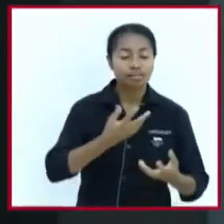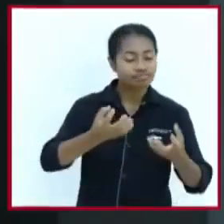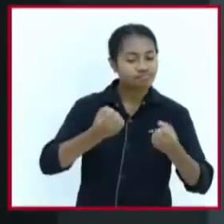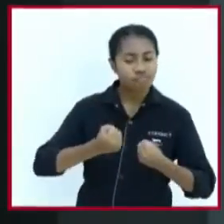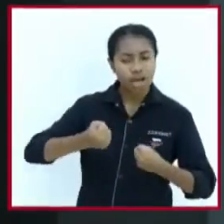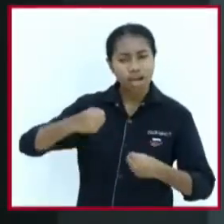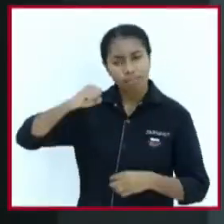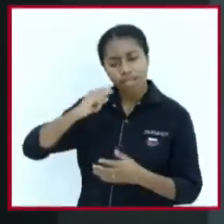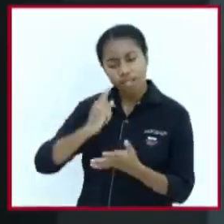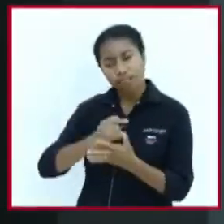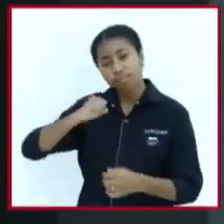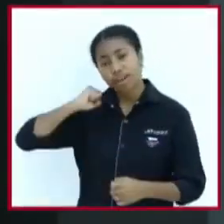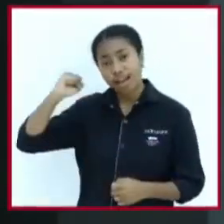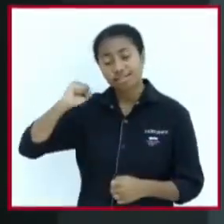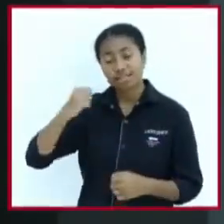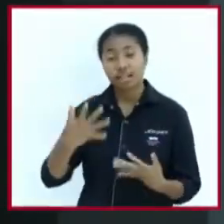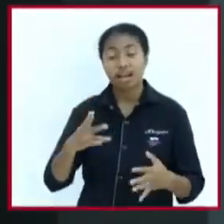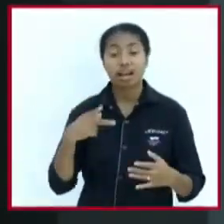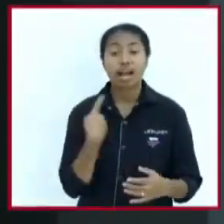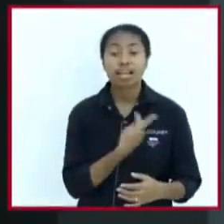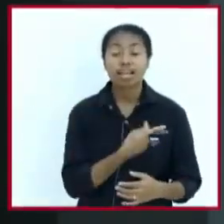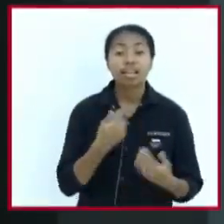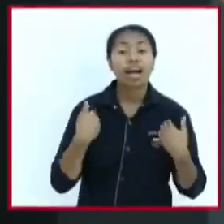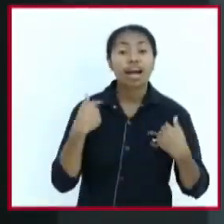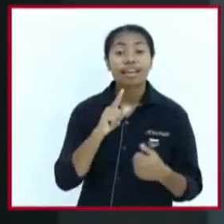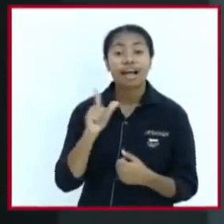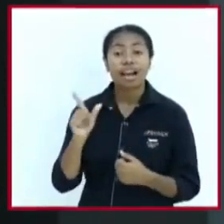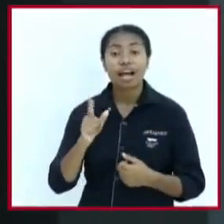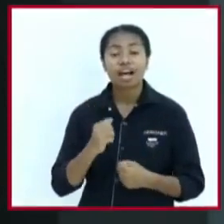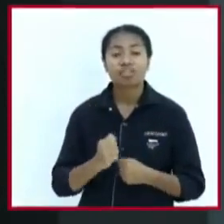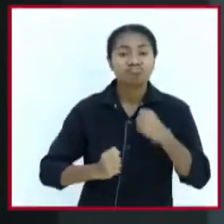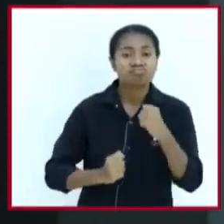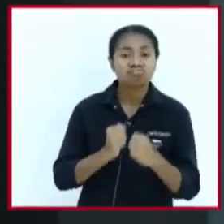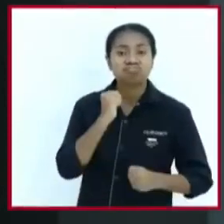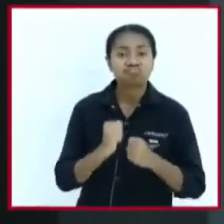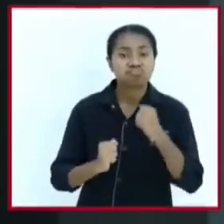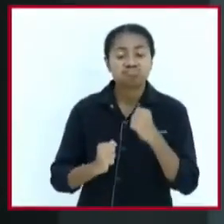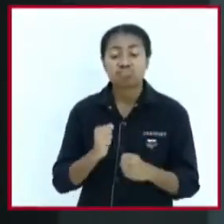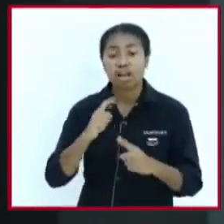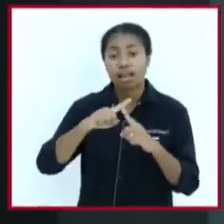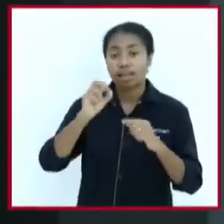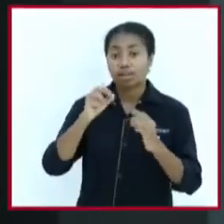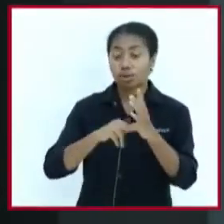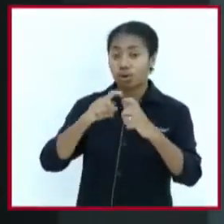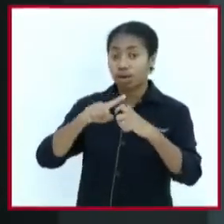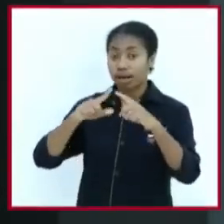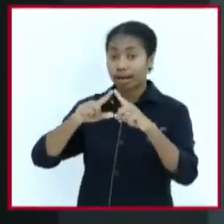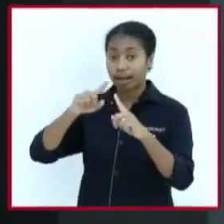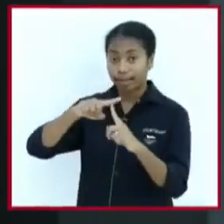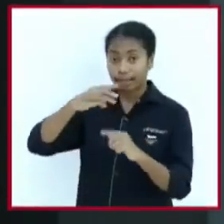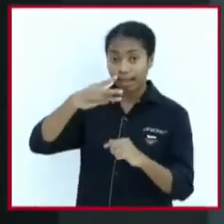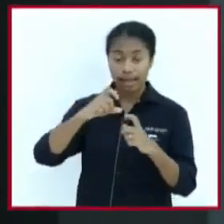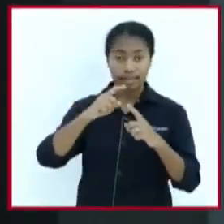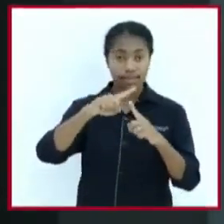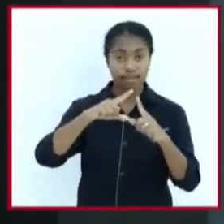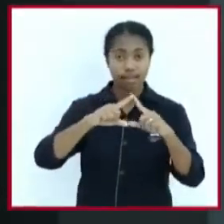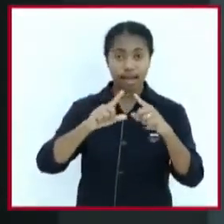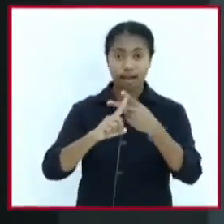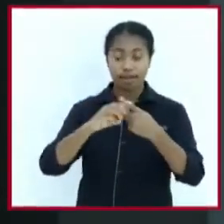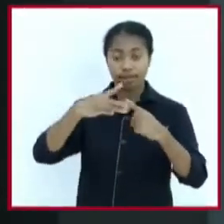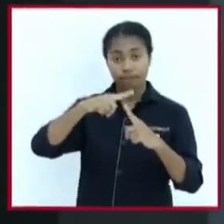keberhasilan kita karena kita adalah pelanjut tongkat estafet dari mereka